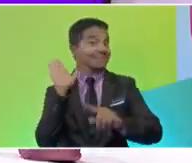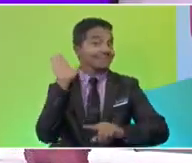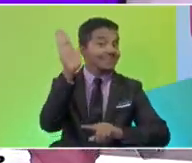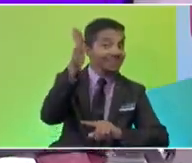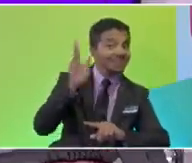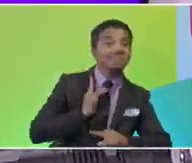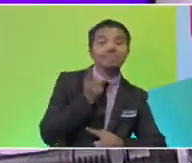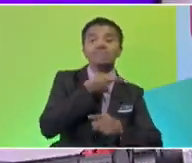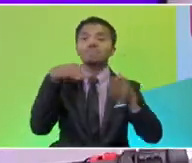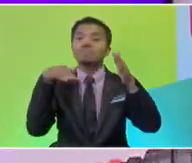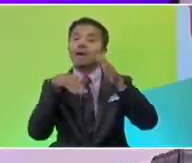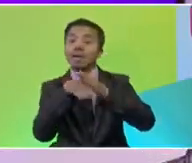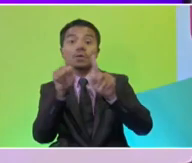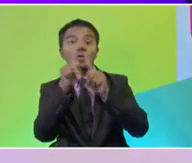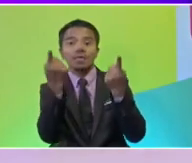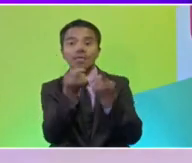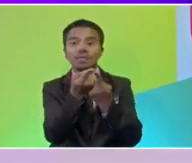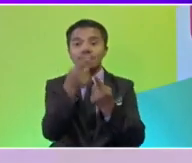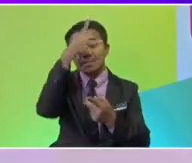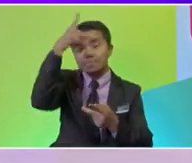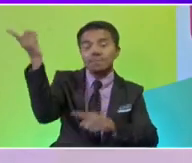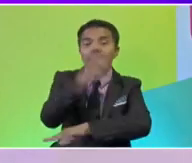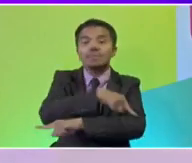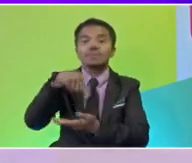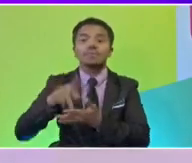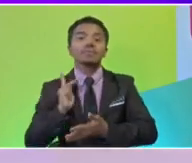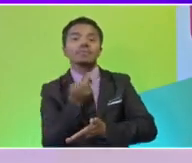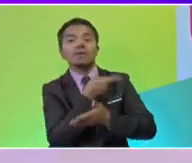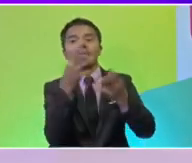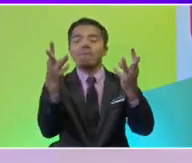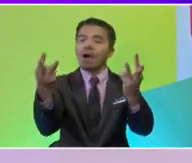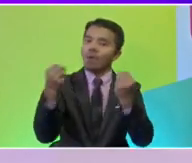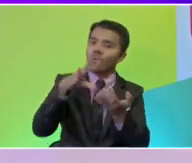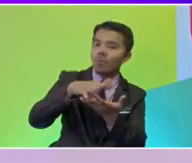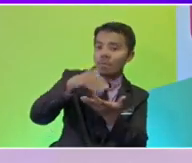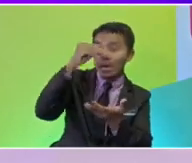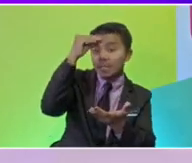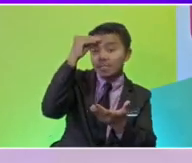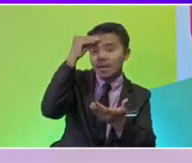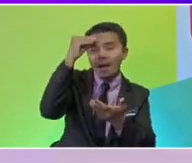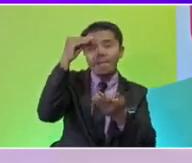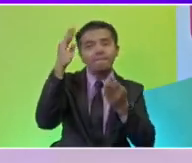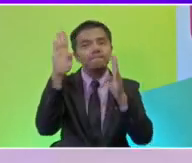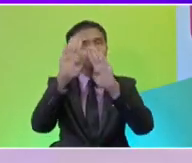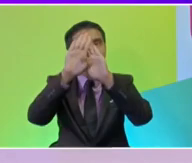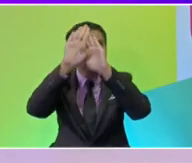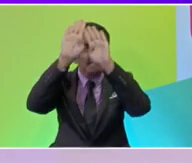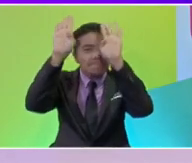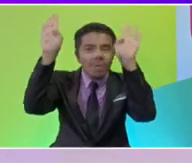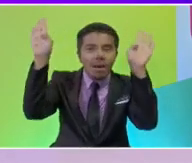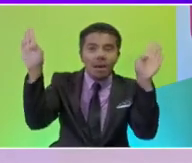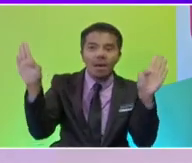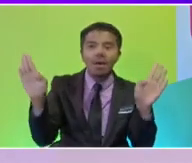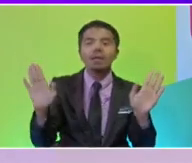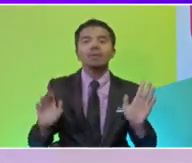karena hari ini kita nak belajar tentang bayang-bayang kita udah tahu dah tentang sumber cahaya tapi kan macam